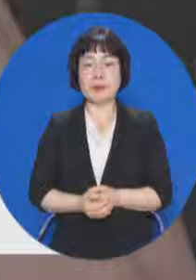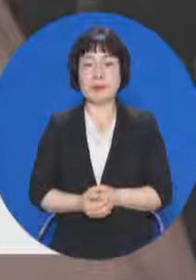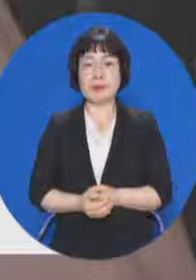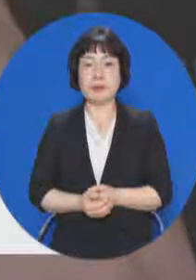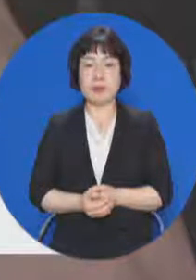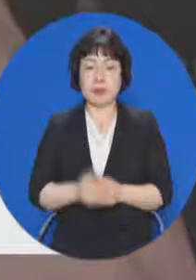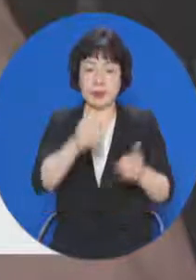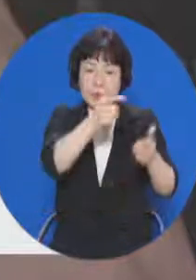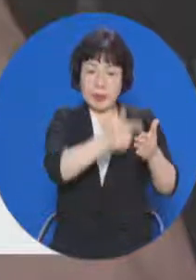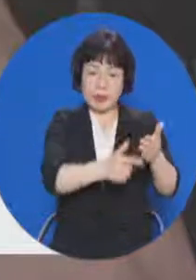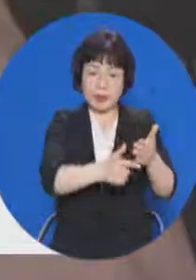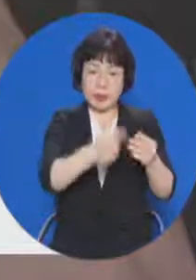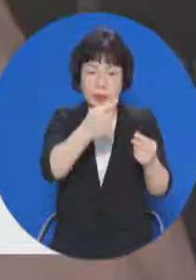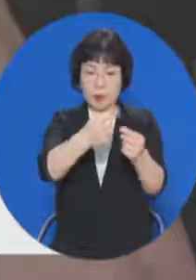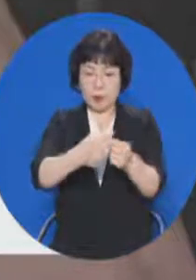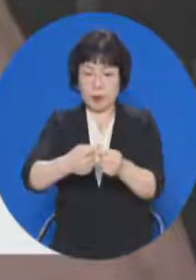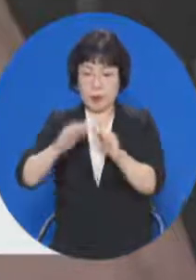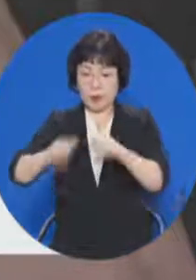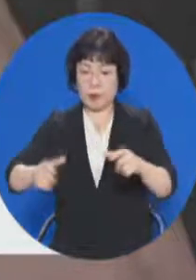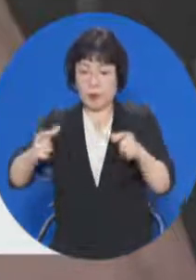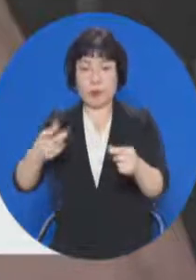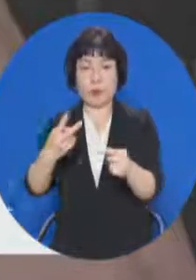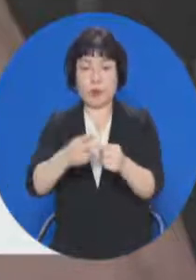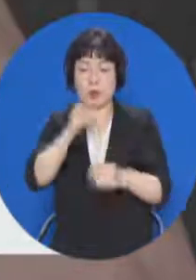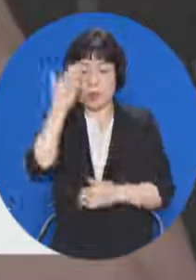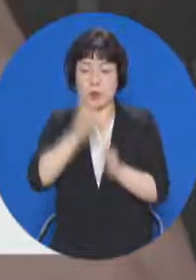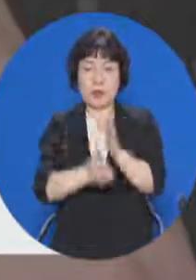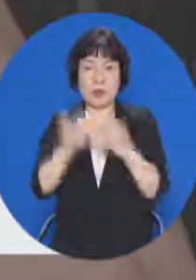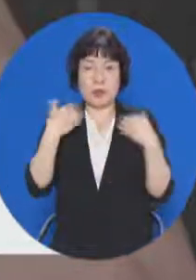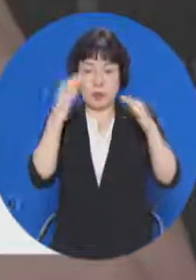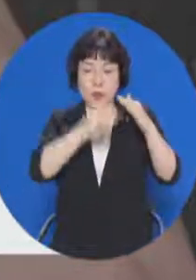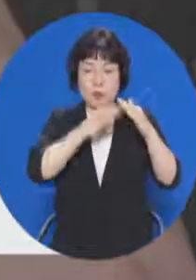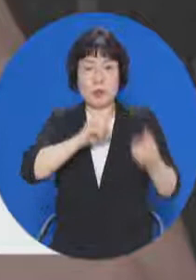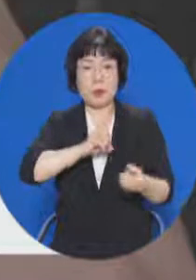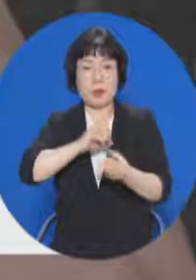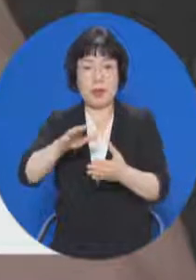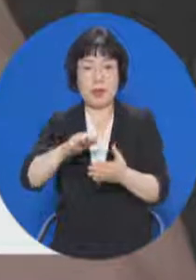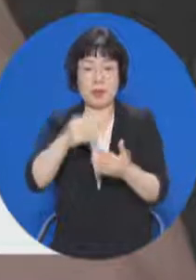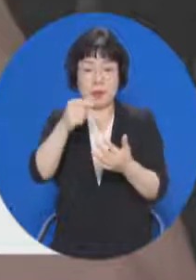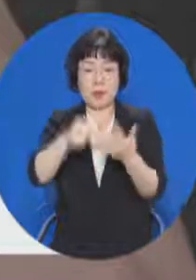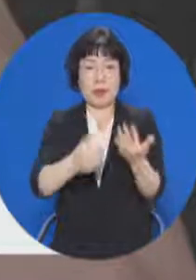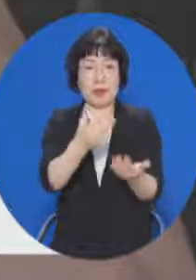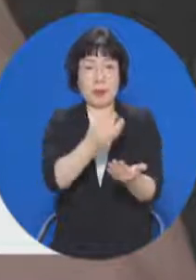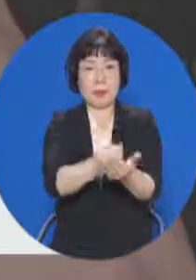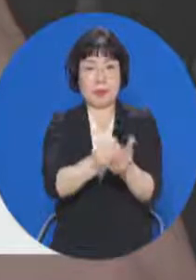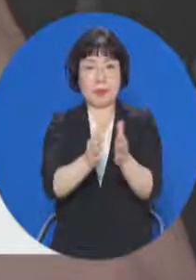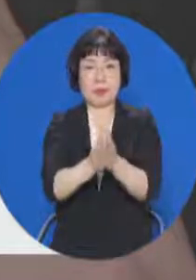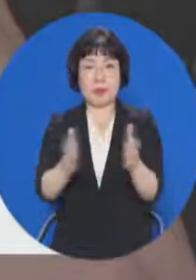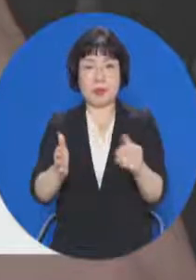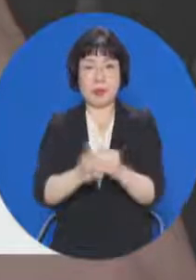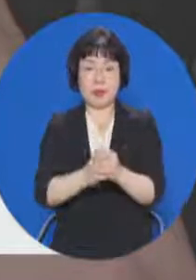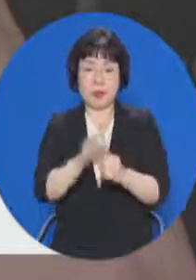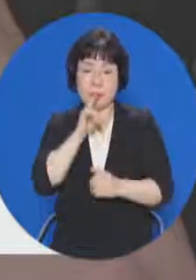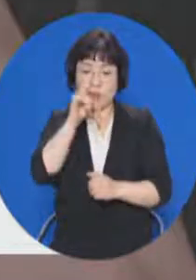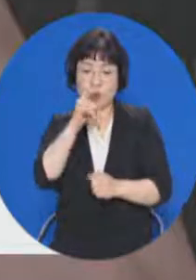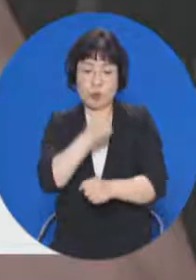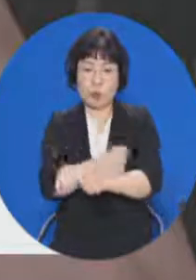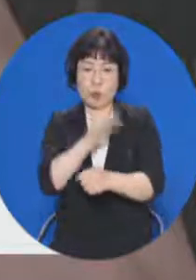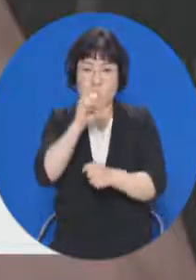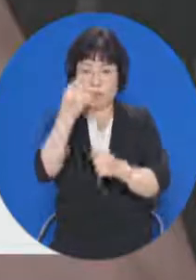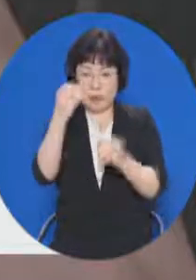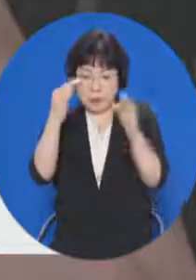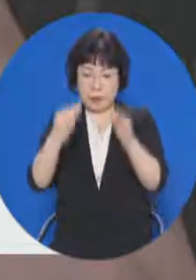강진에 이어 전남에서 두번째로 6시가 00 배달 앱을 출시했습니다 주문 수수료를 대폭